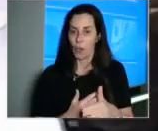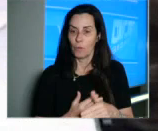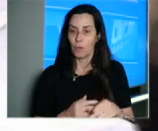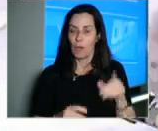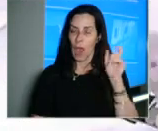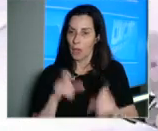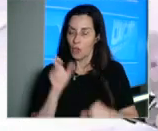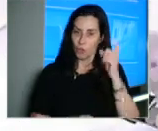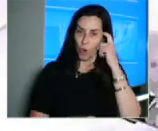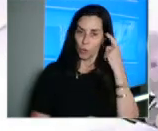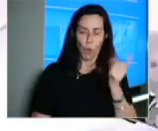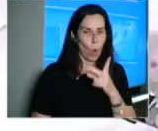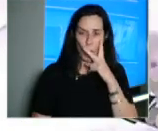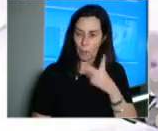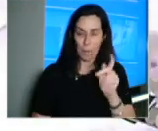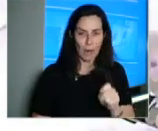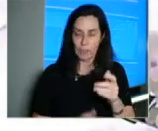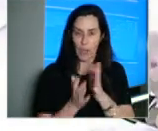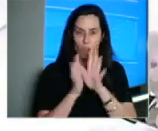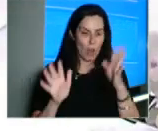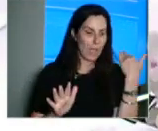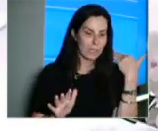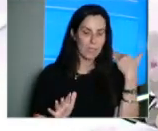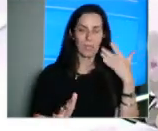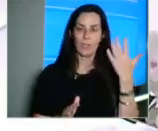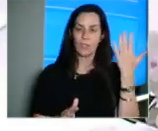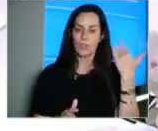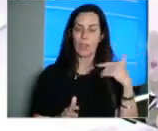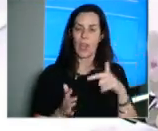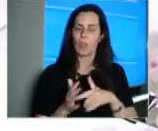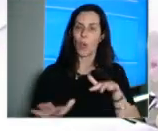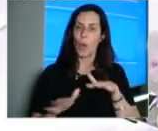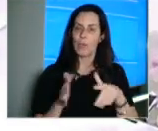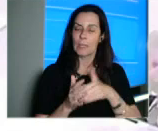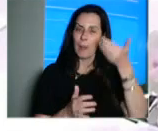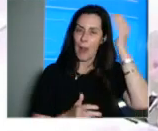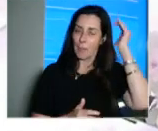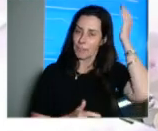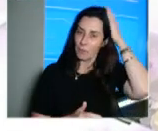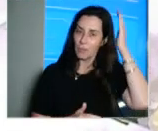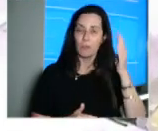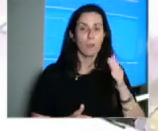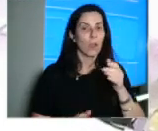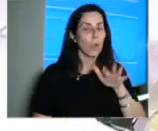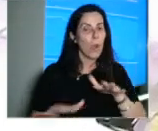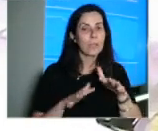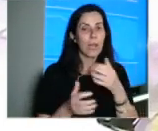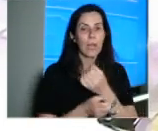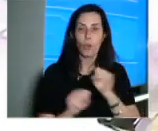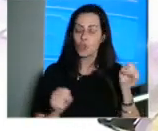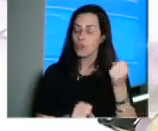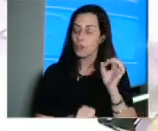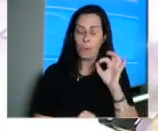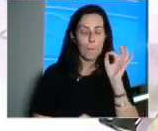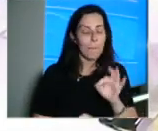אותם אנשים שחוששים, לא ראינו אותם בכנסת ה-19, כשהיה אותה קואליציה, לפיד ובנט, קואליציה חילונית, שהפרה את